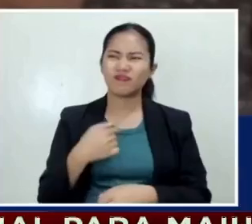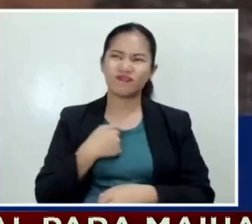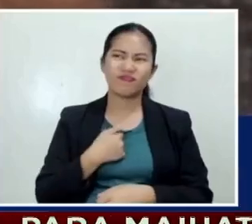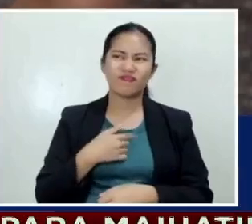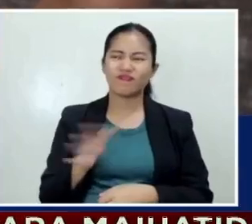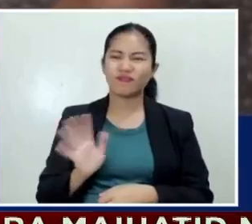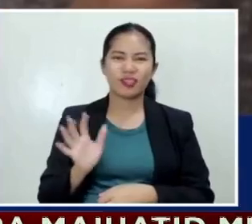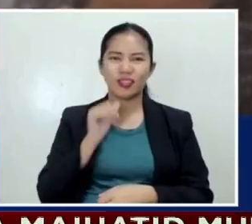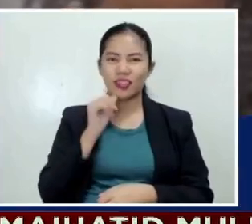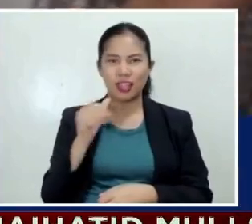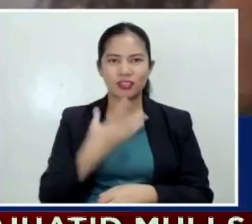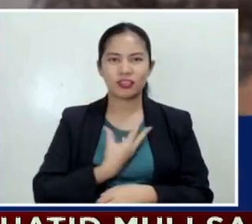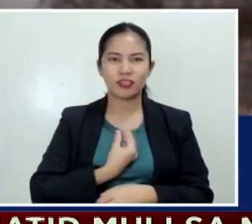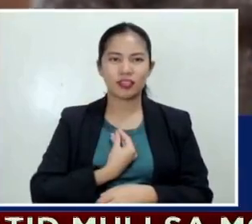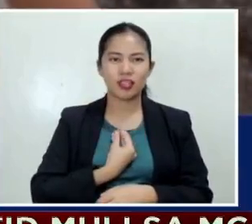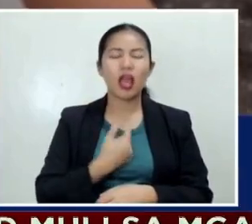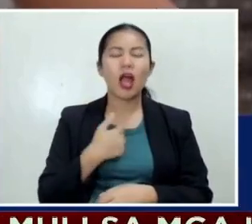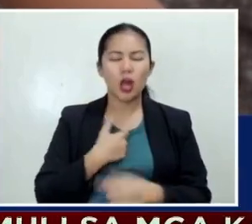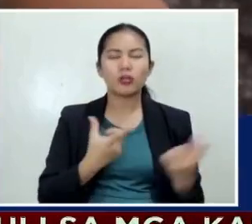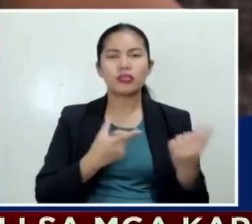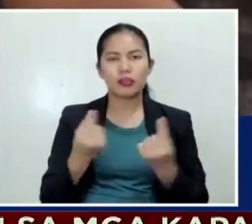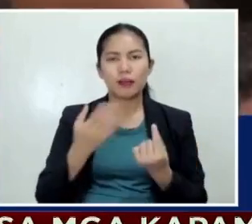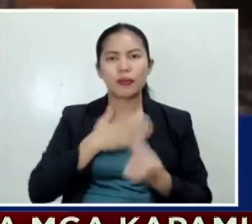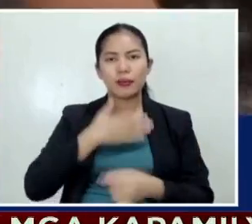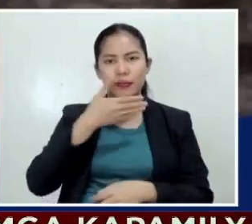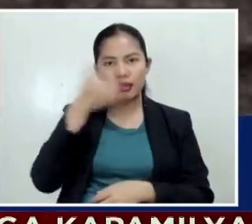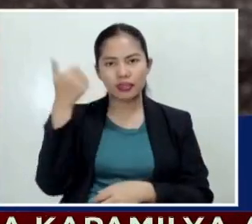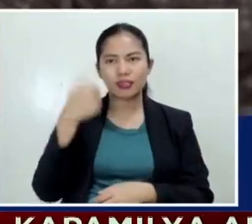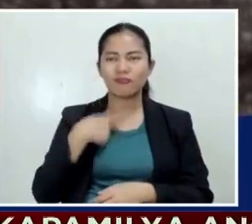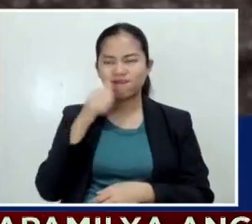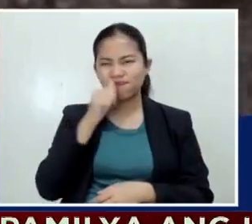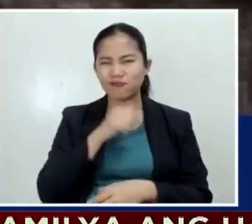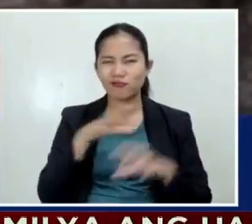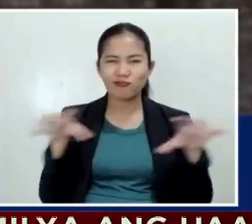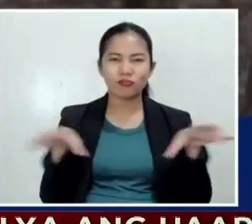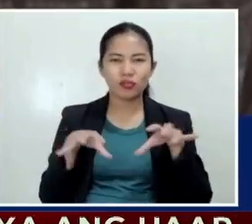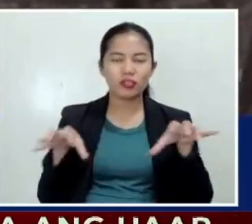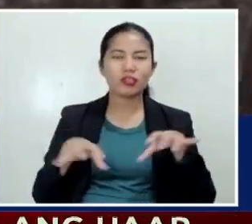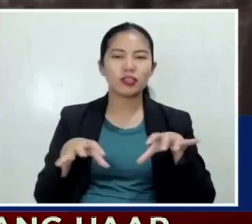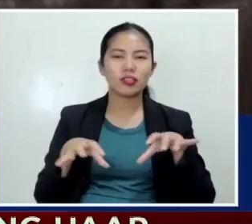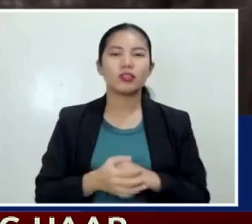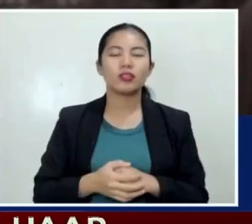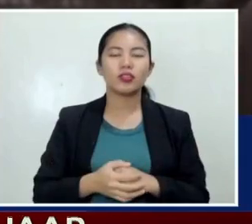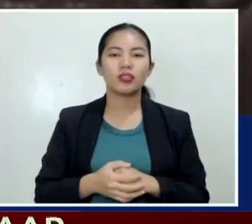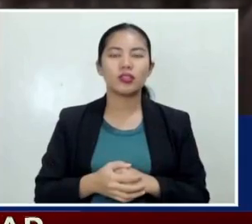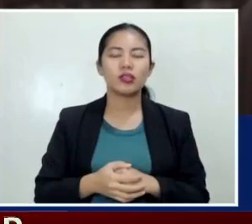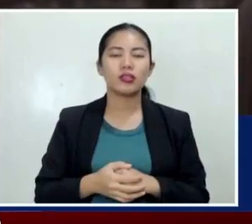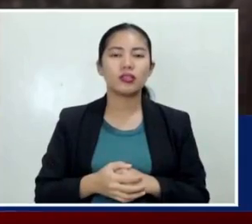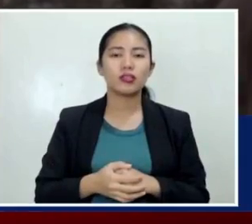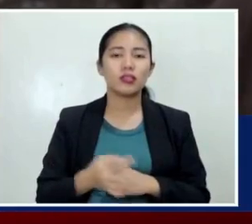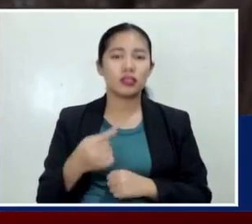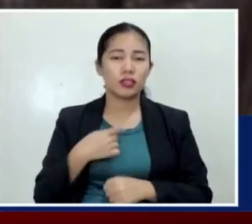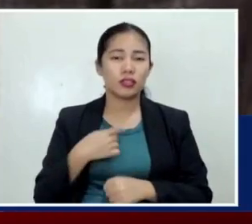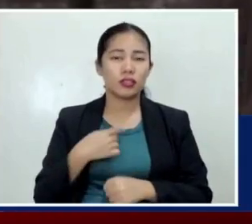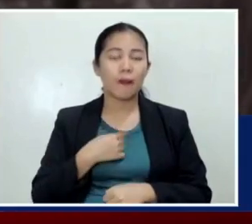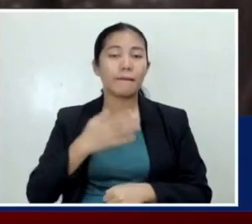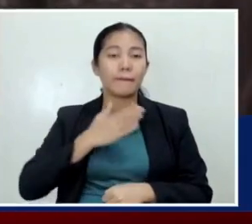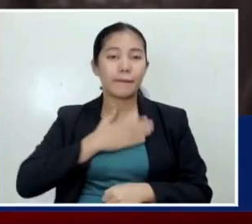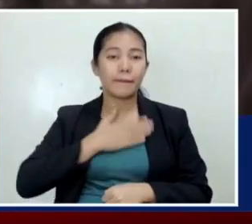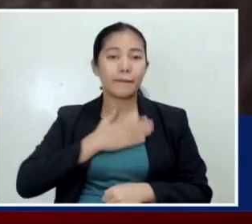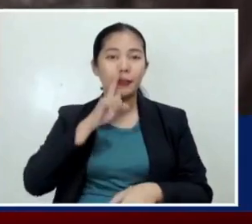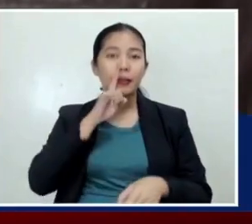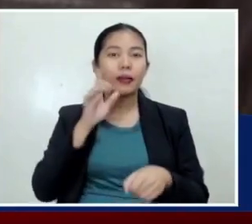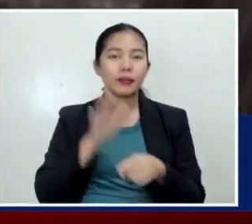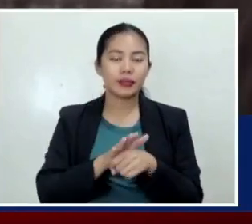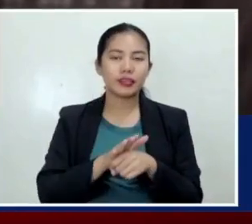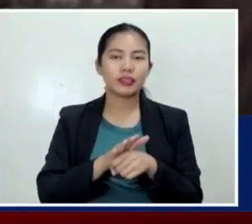naman lahat. Ako na yata yung pinakamasipag. So sa akin, yung commitment ko naman na